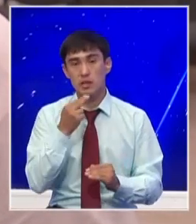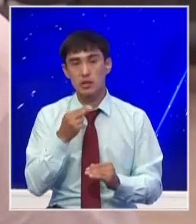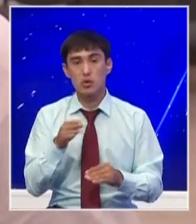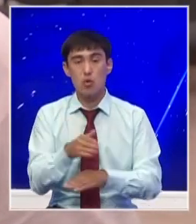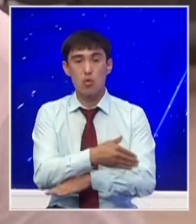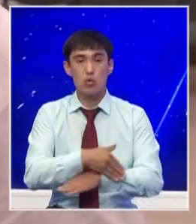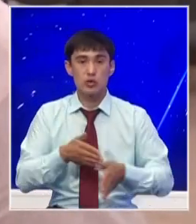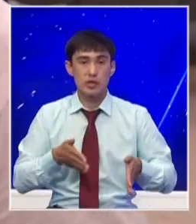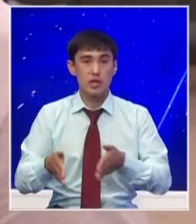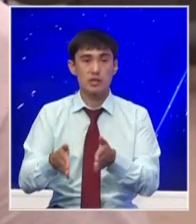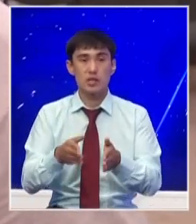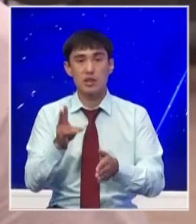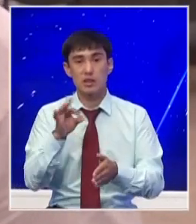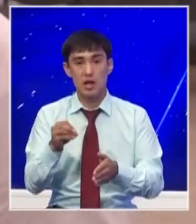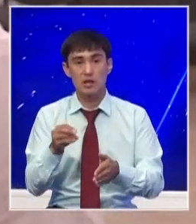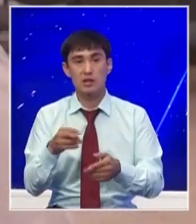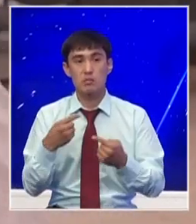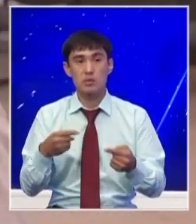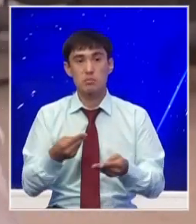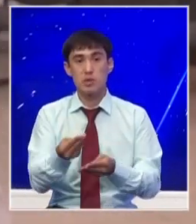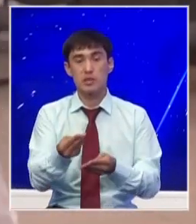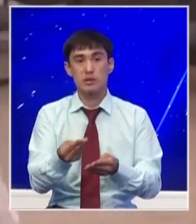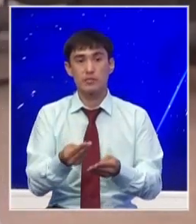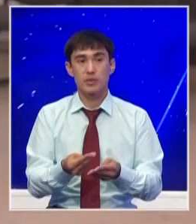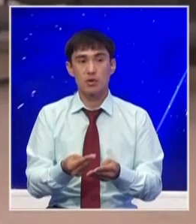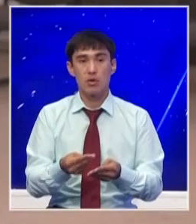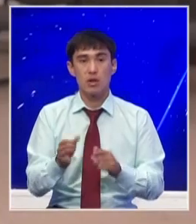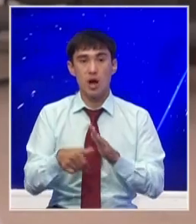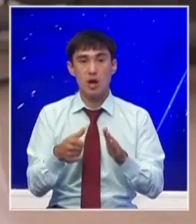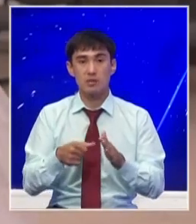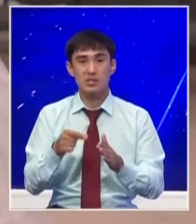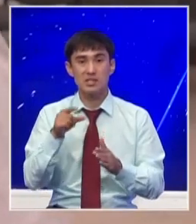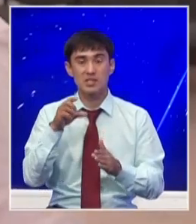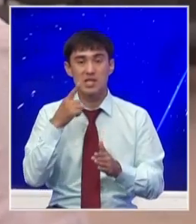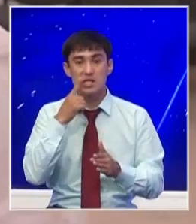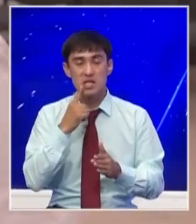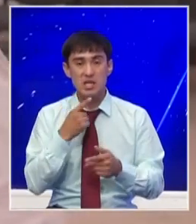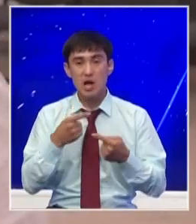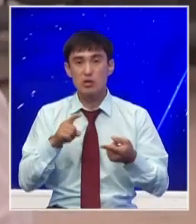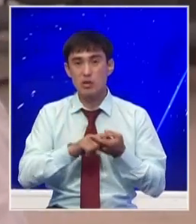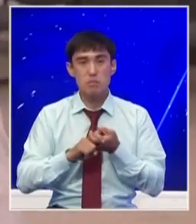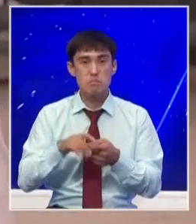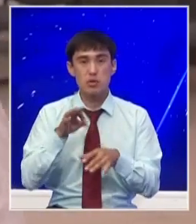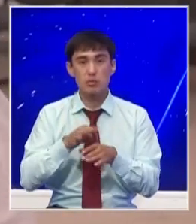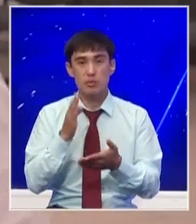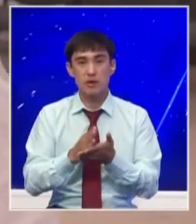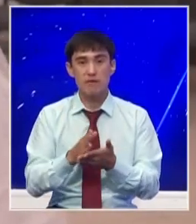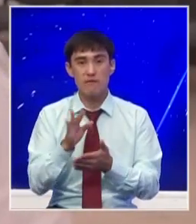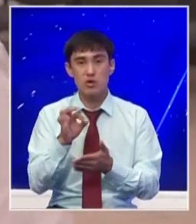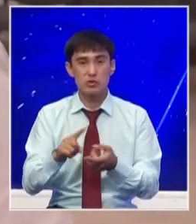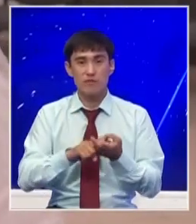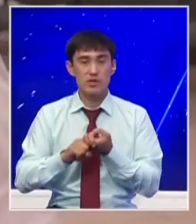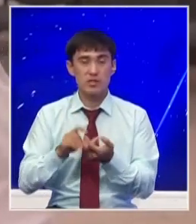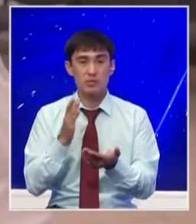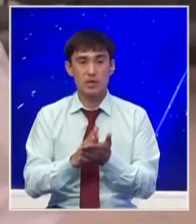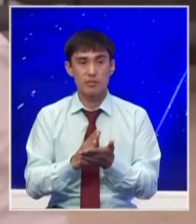көшеде келе жатады да қолындағы нанын, жанашығын береді ғой. Бірақ ол қаңғыбастың сілекейінде мысалда әртүрлі микробтар болады, вирустар, инфекциялар